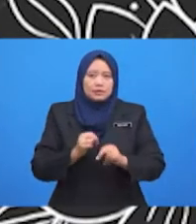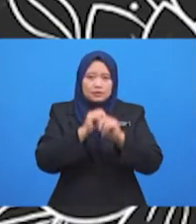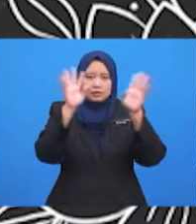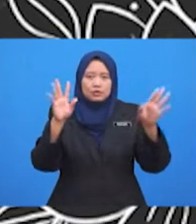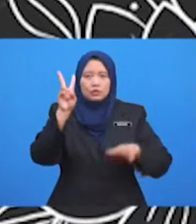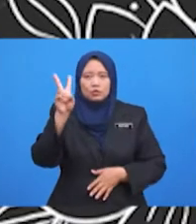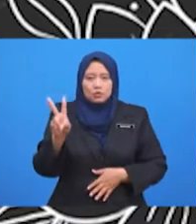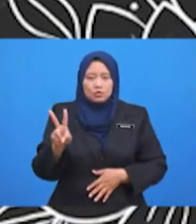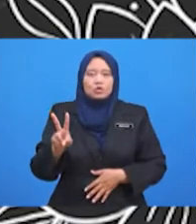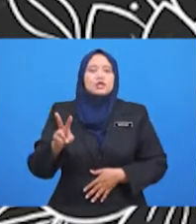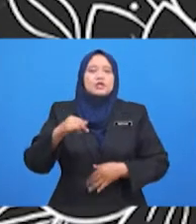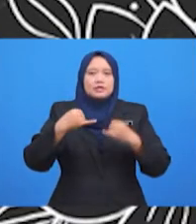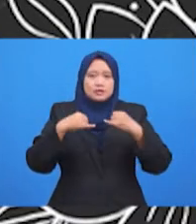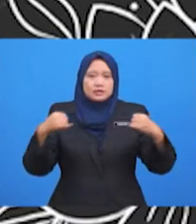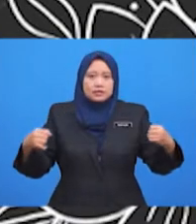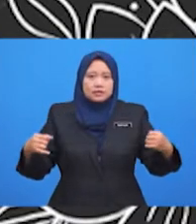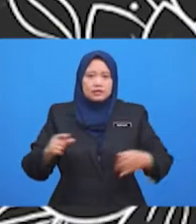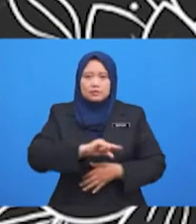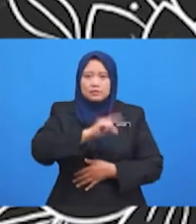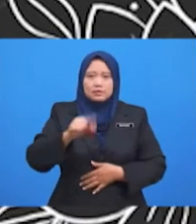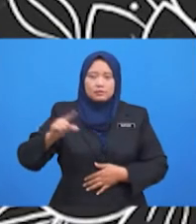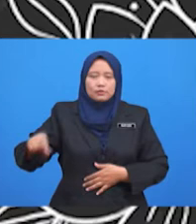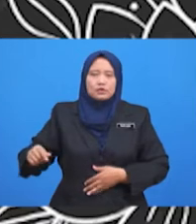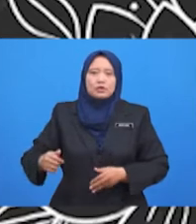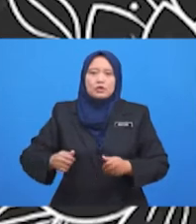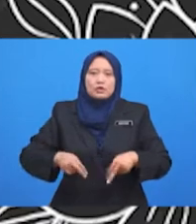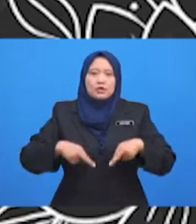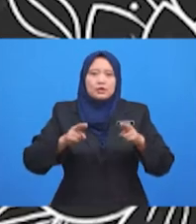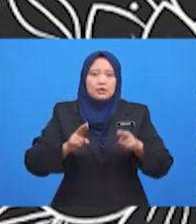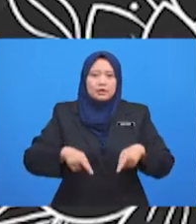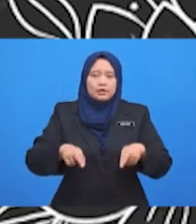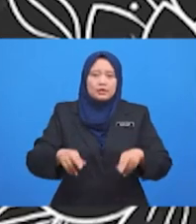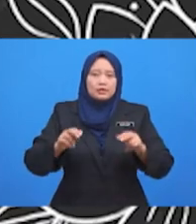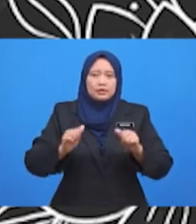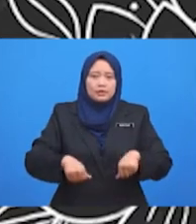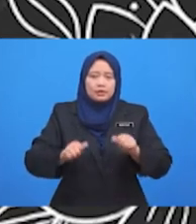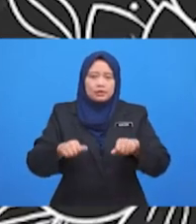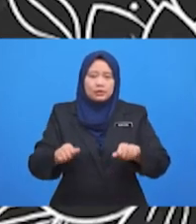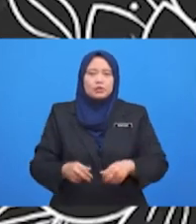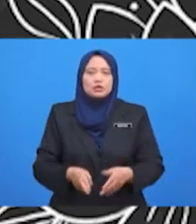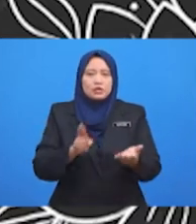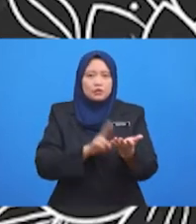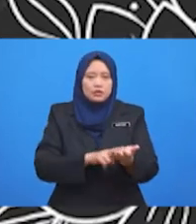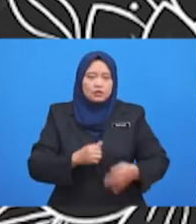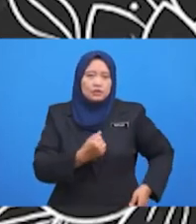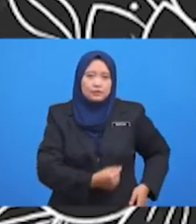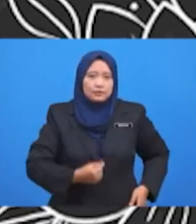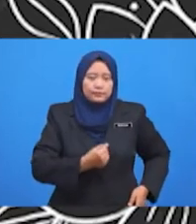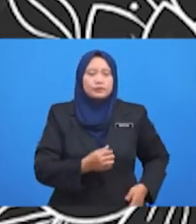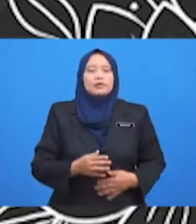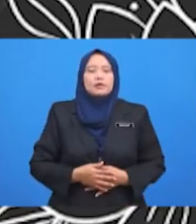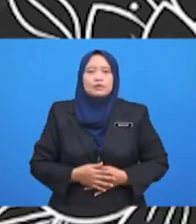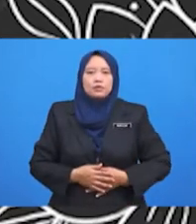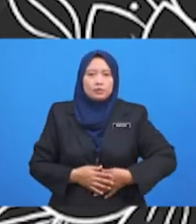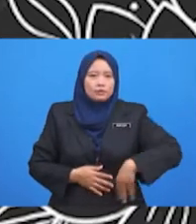nyatakan 2 jenis gelombang aliran arus rawatan ultrasound. Soalan yang kedua, senaraikan